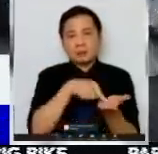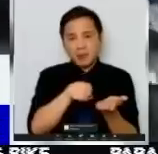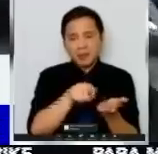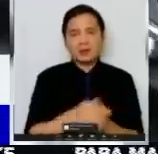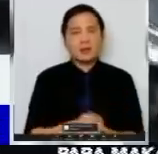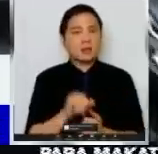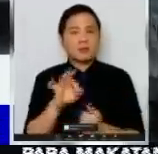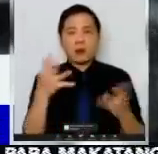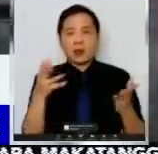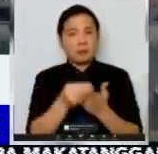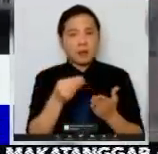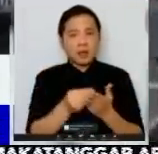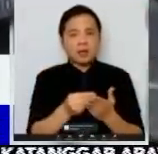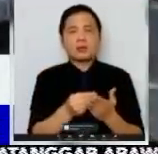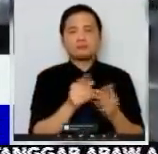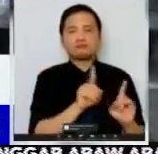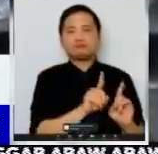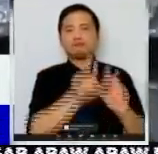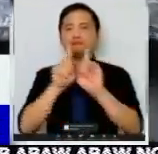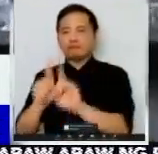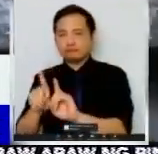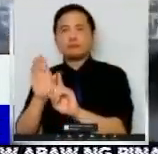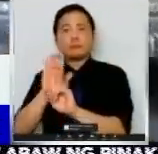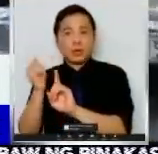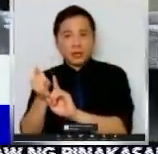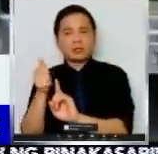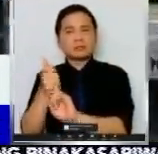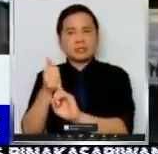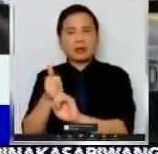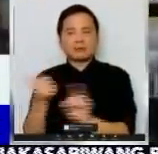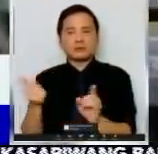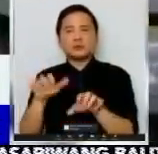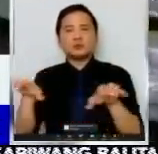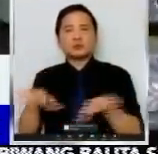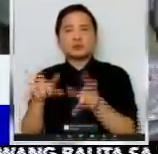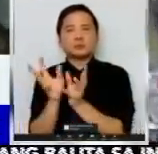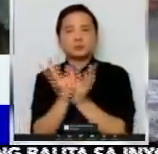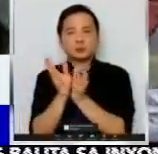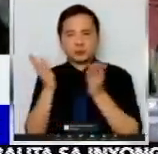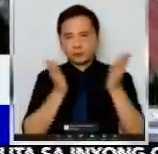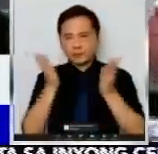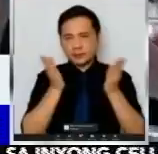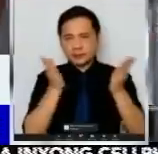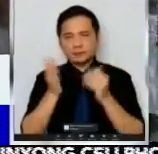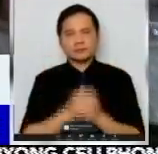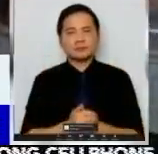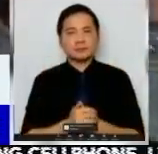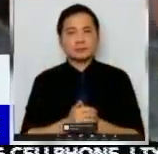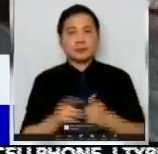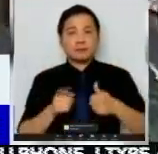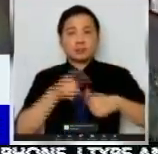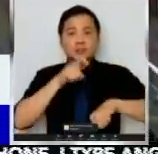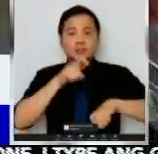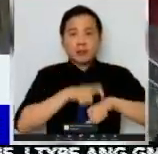nila, doon po sila mag-community service. Ano po. Pangalawang offense po, nahulihan sila, ay 4,000.